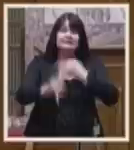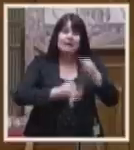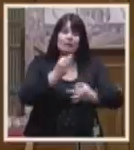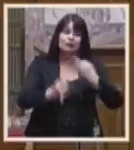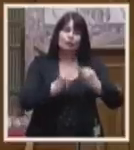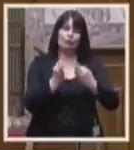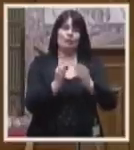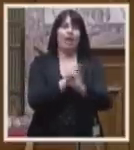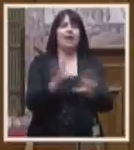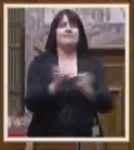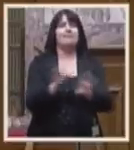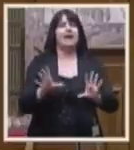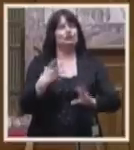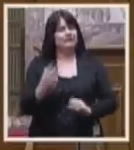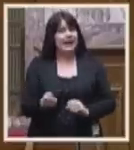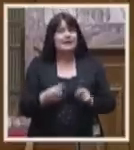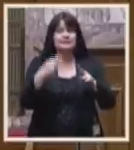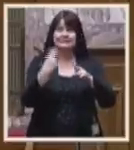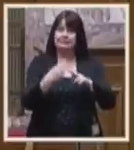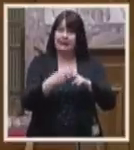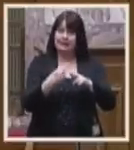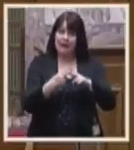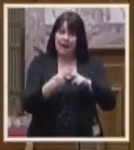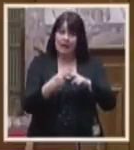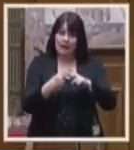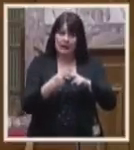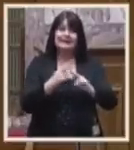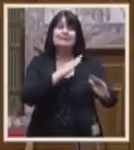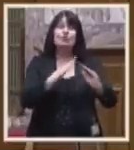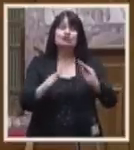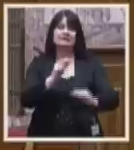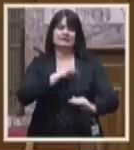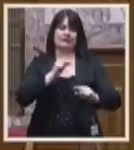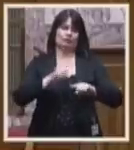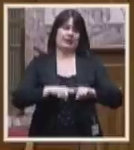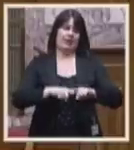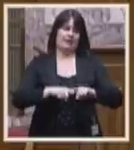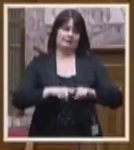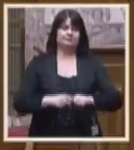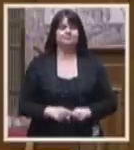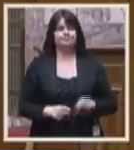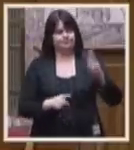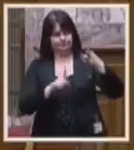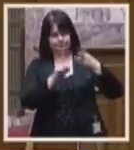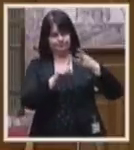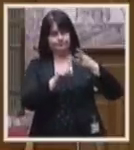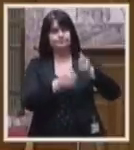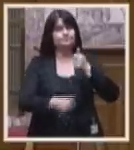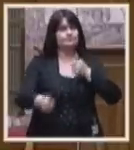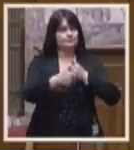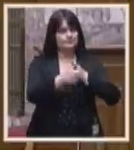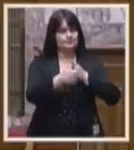θέτοντας ως απαρέγκλητη προϋπόθεση την προστασία του δημοσίου συμφέροντος. Τρίτη προτεραιότητα, το